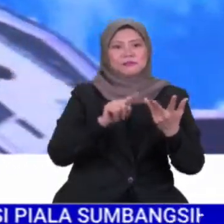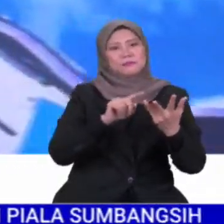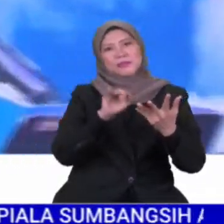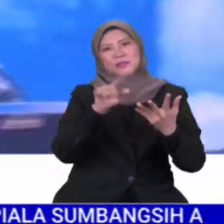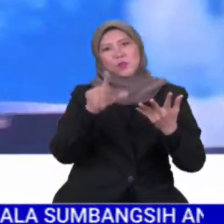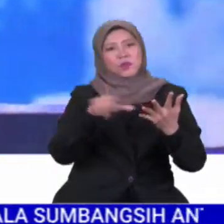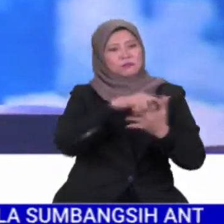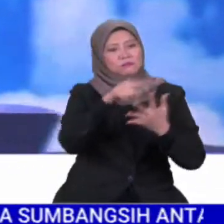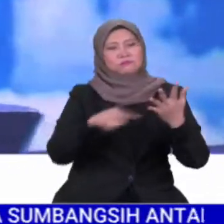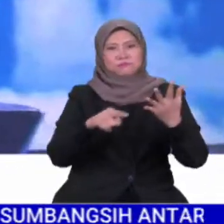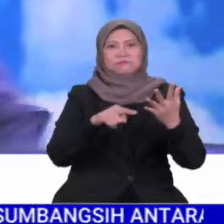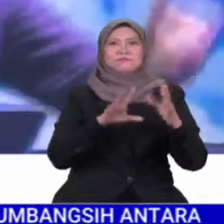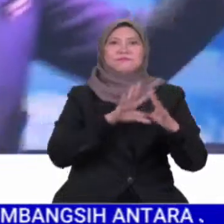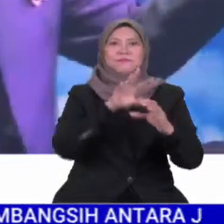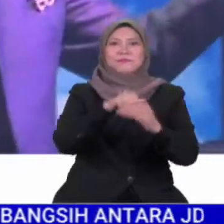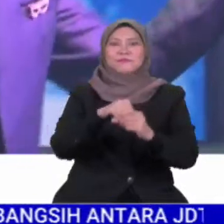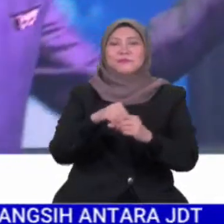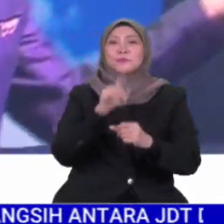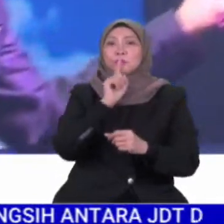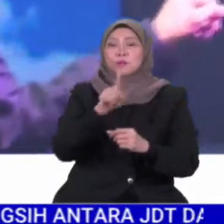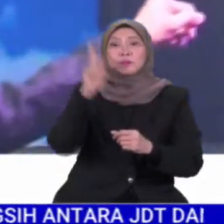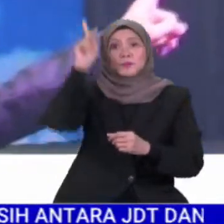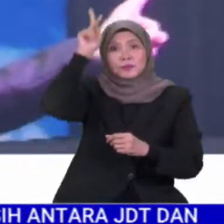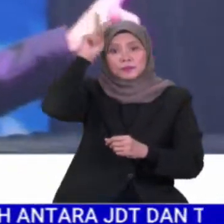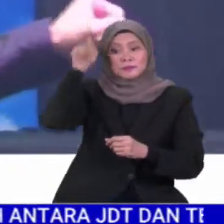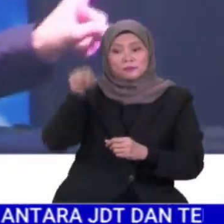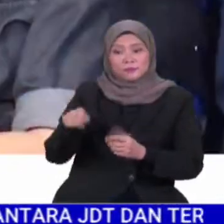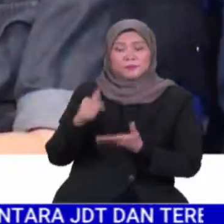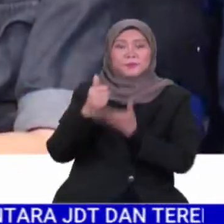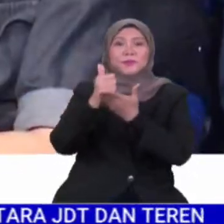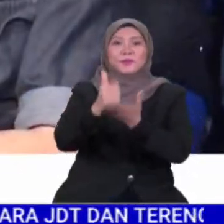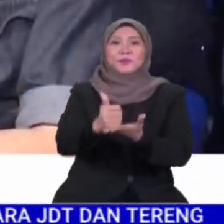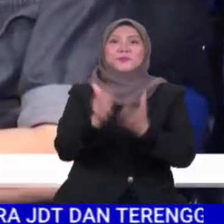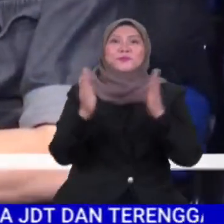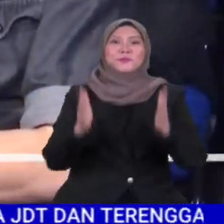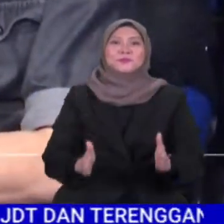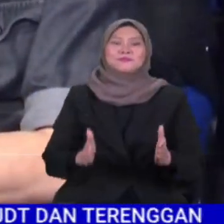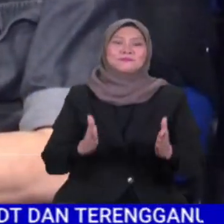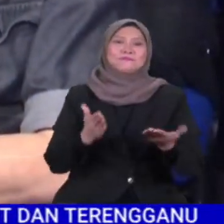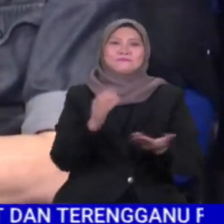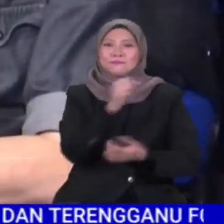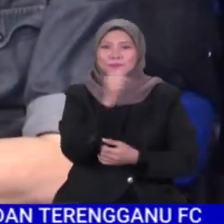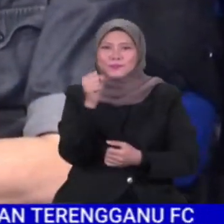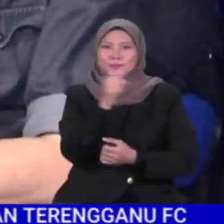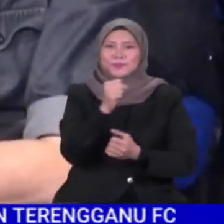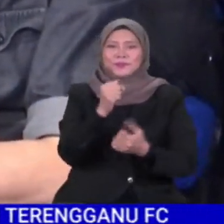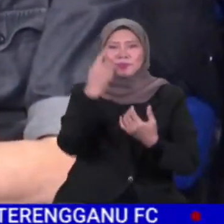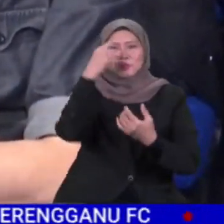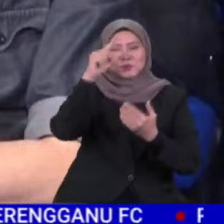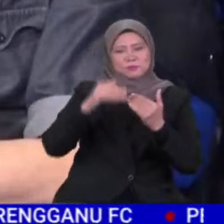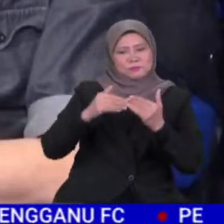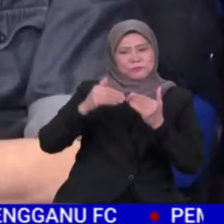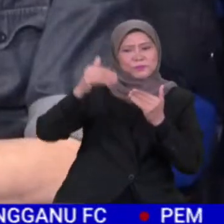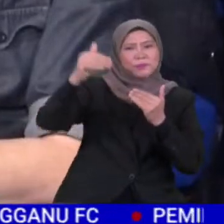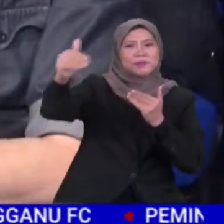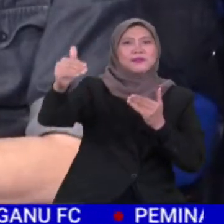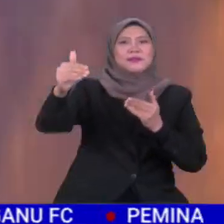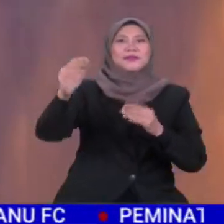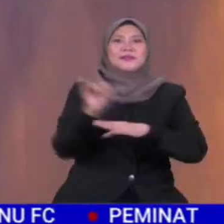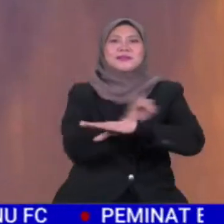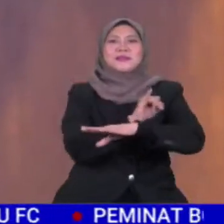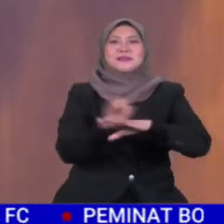Pemilihan penyanyi dari setiap daerah di Kelantan bertujuan membantu anak seni tempatan melangkah lebih jauh dalam industri